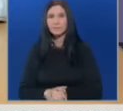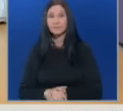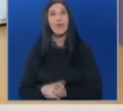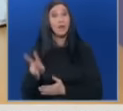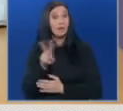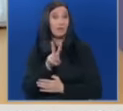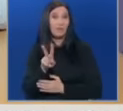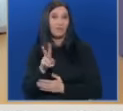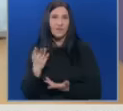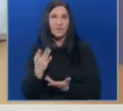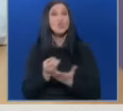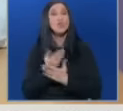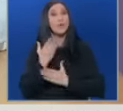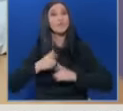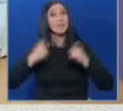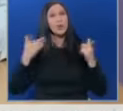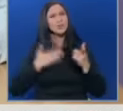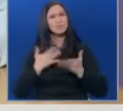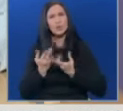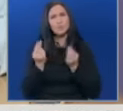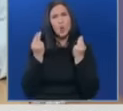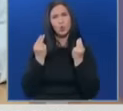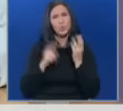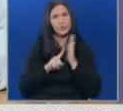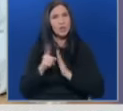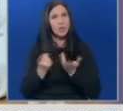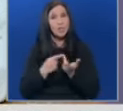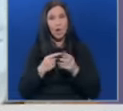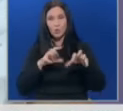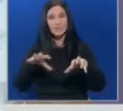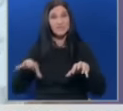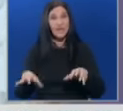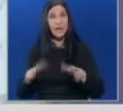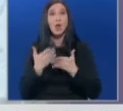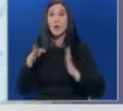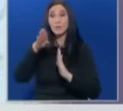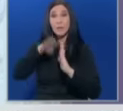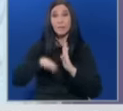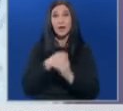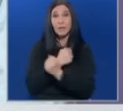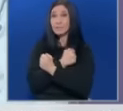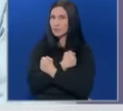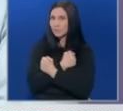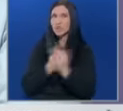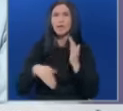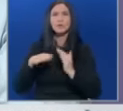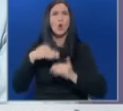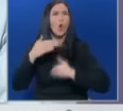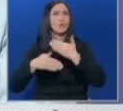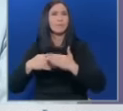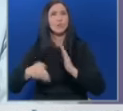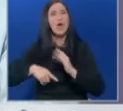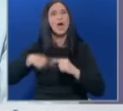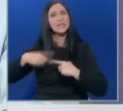И двете. Нова демокрация имаше много добри резултати в някои сфери. Голямо намаляване на безработицата, висок темп на развитие